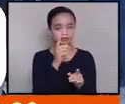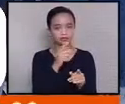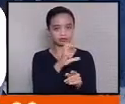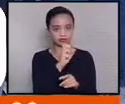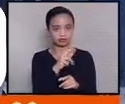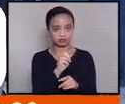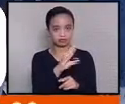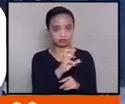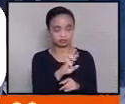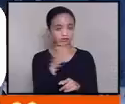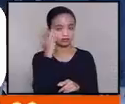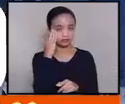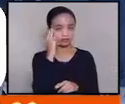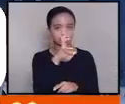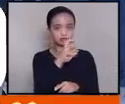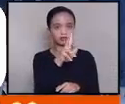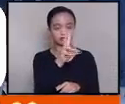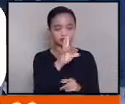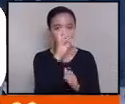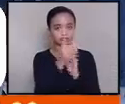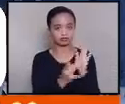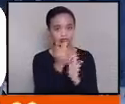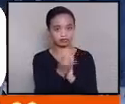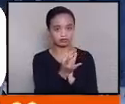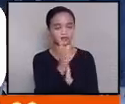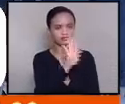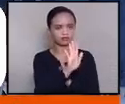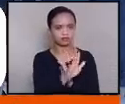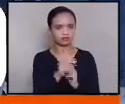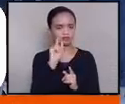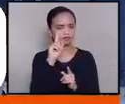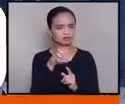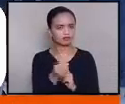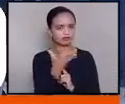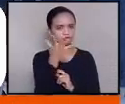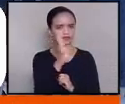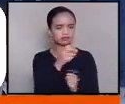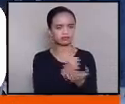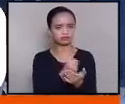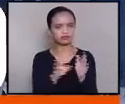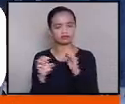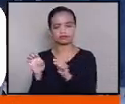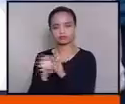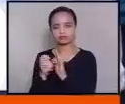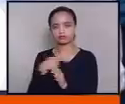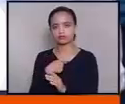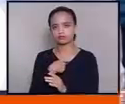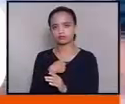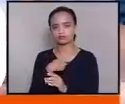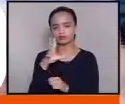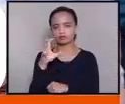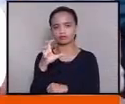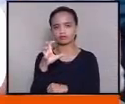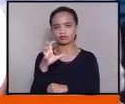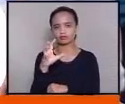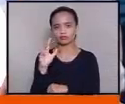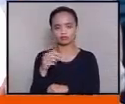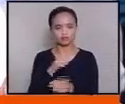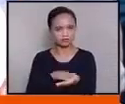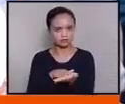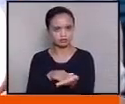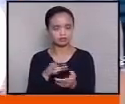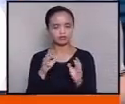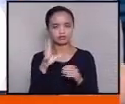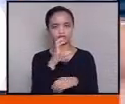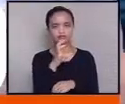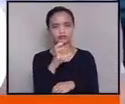na po, 537 per day, 8 hours. Sa kaso po ninyo, magkano pong pasahod niyo? Ikaw halimbawa sa akin, sir, 500. Excuse me po, 500.